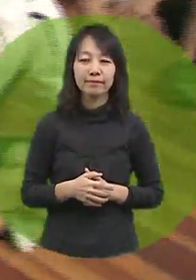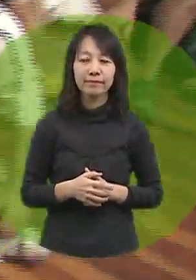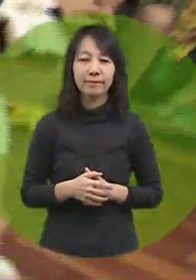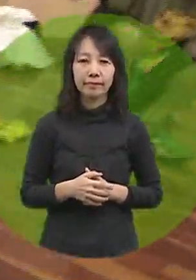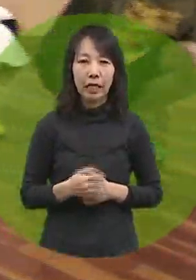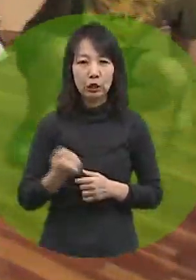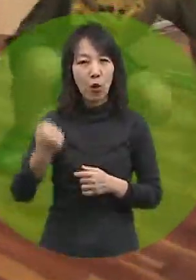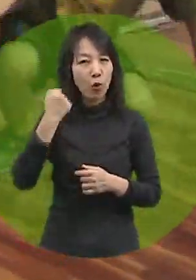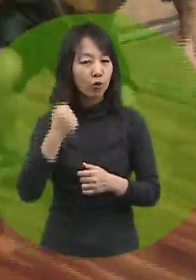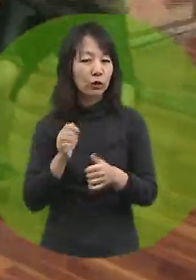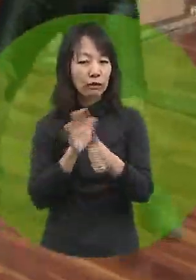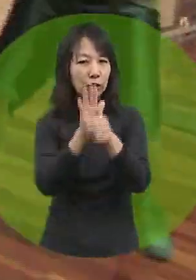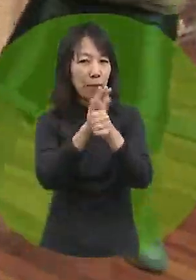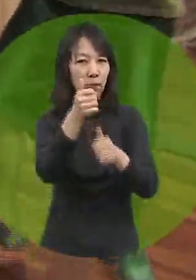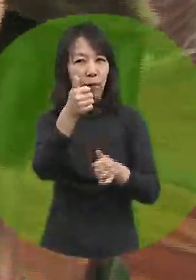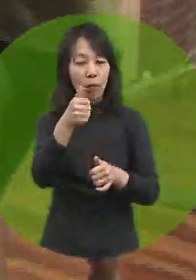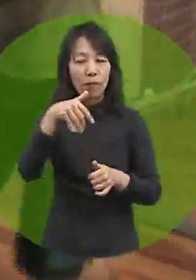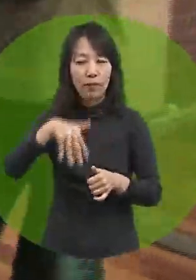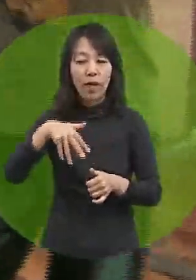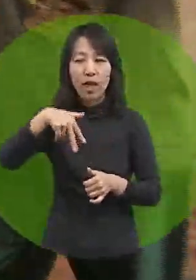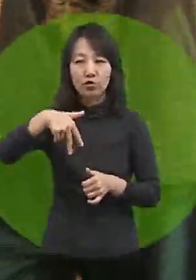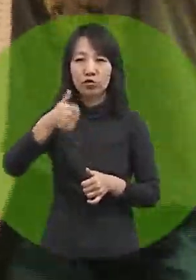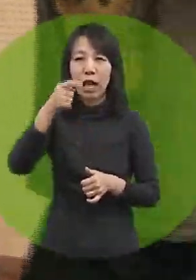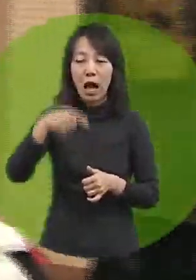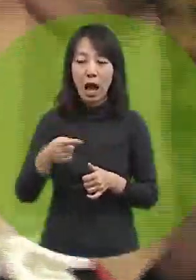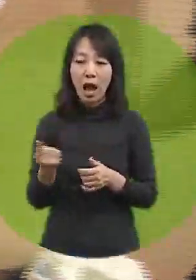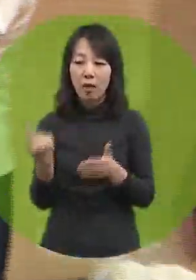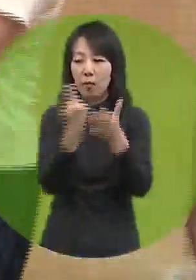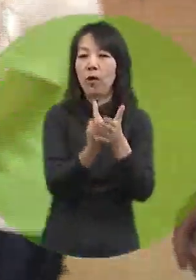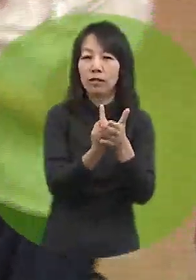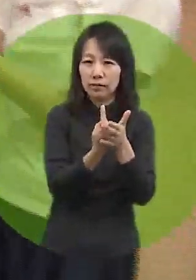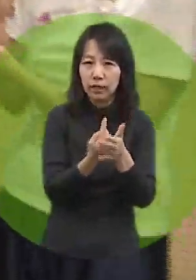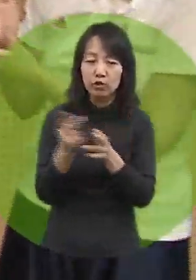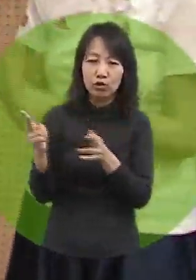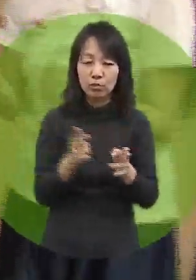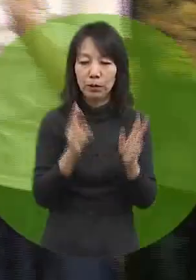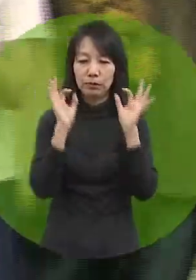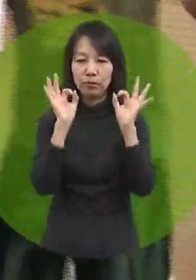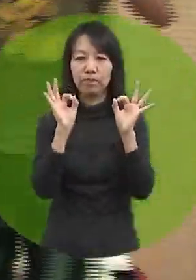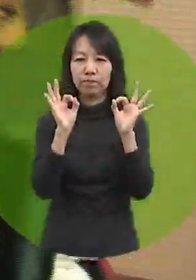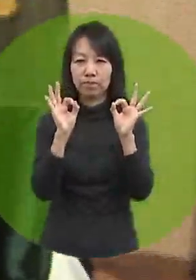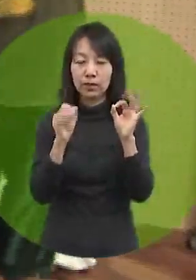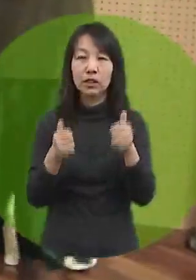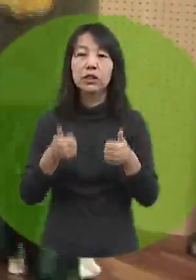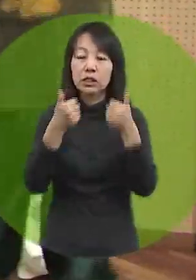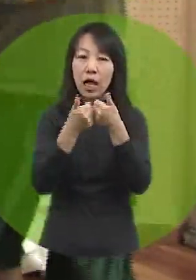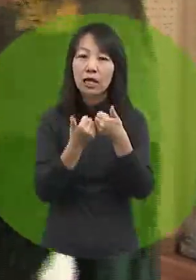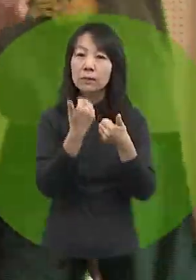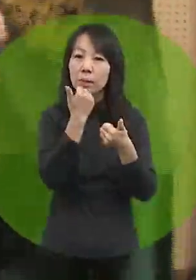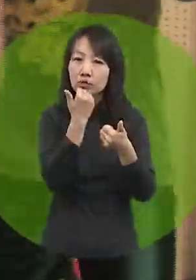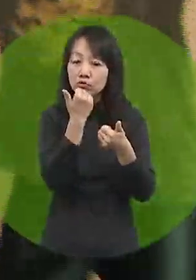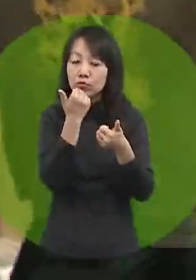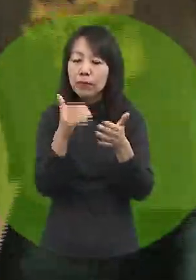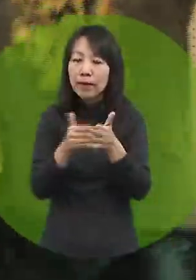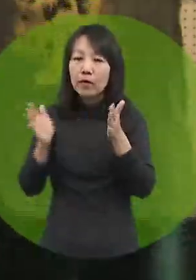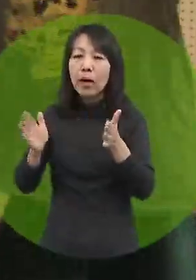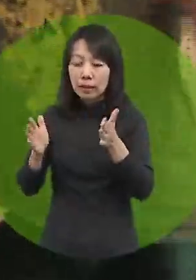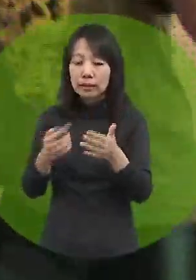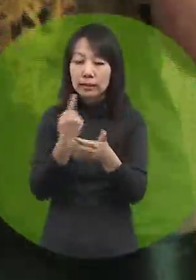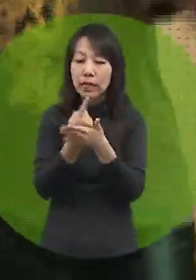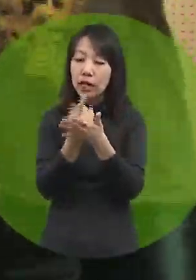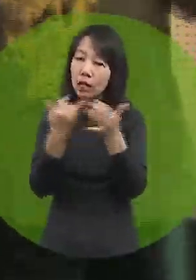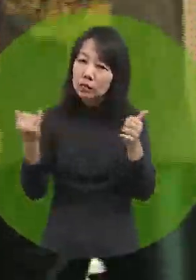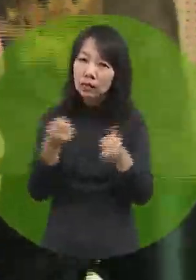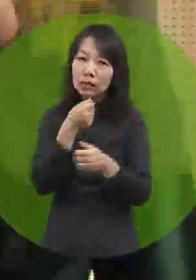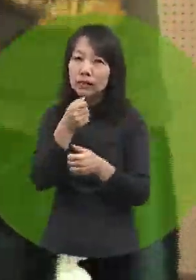強力助っ人ネスタも加わり、準備万端な4人。試合を待つまでの間、参加者にお話を聞いてみまし